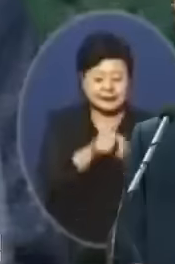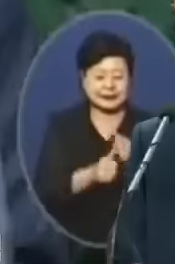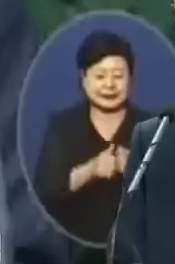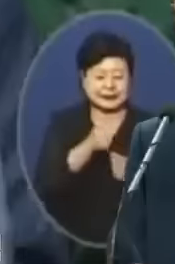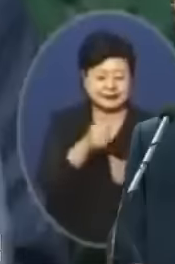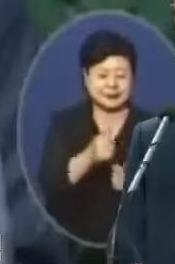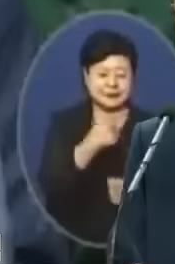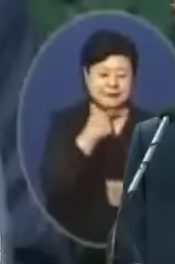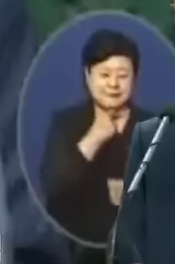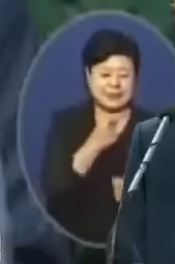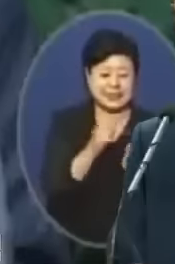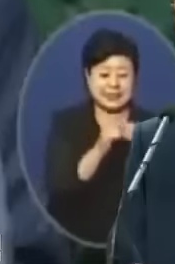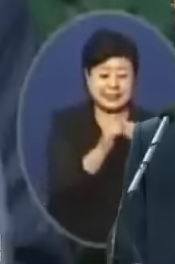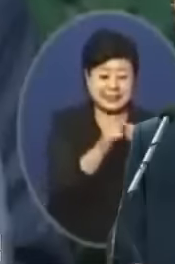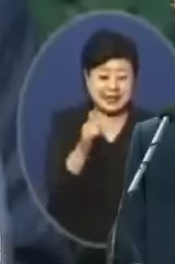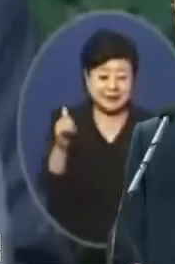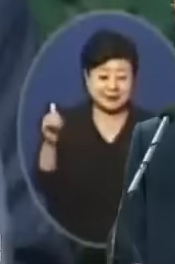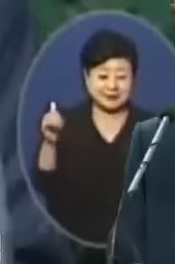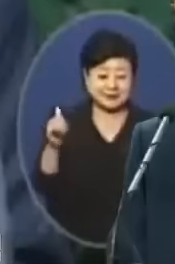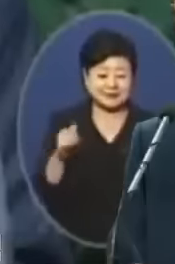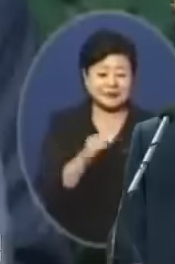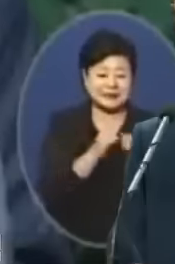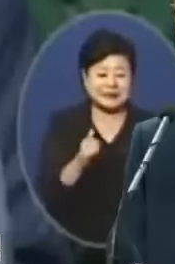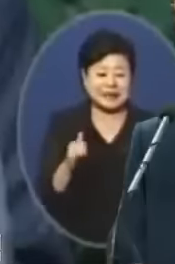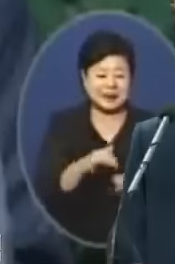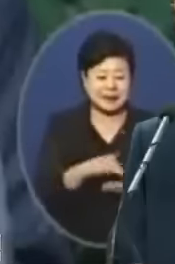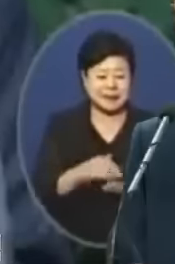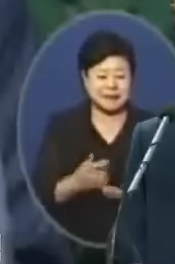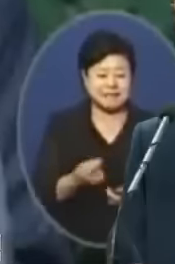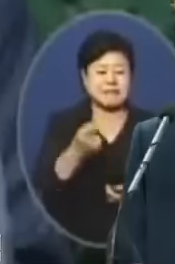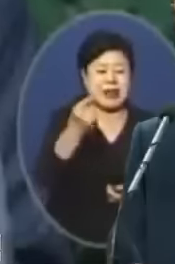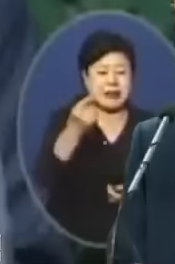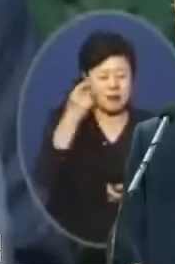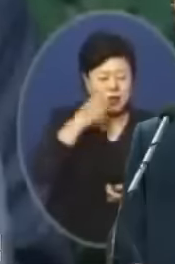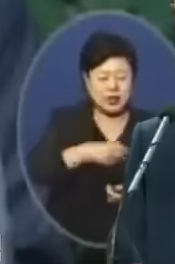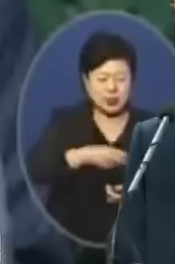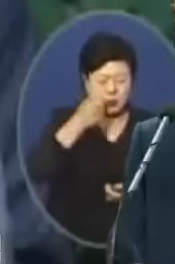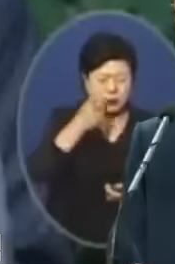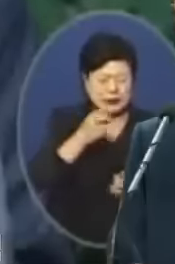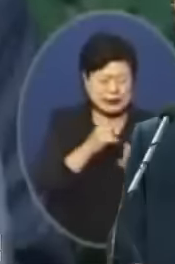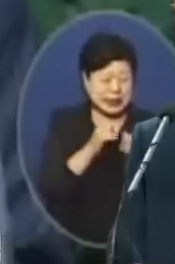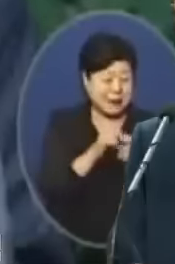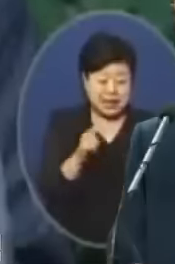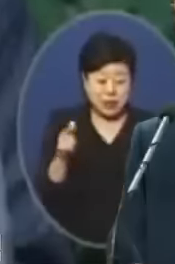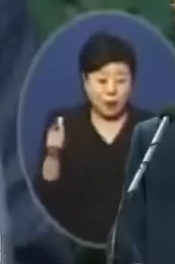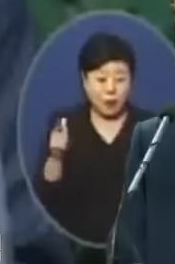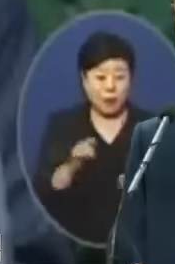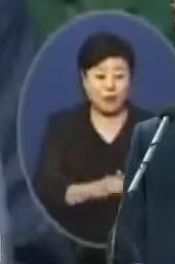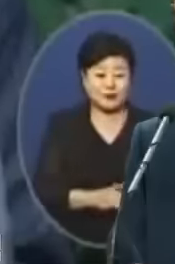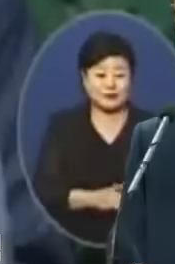하나님이 원하시는 사람은 인간적으로 계산이 빠른 머리가 좋은 사람이 아니라